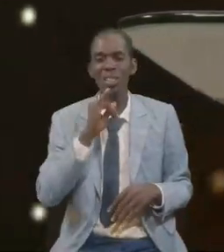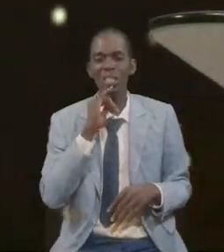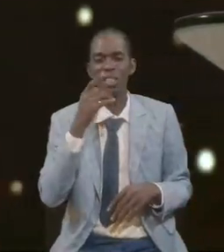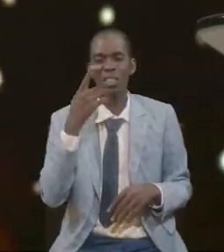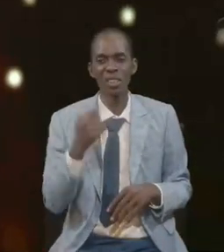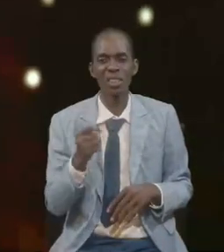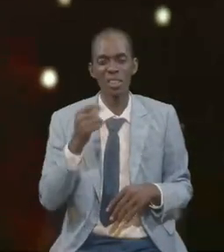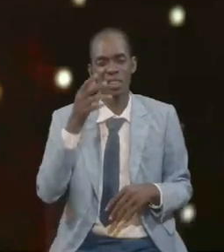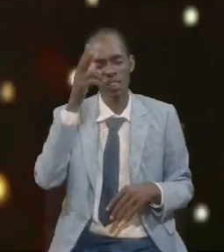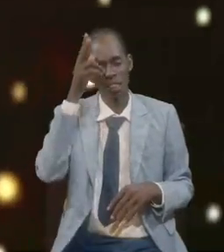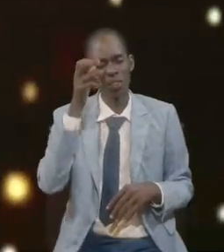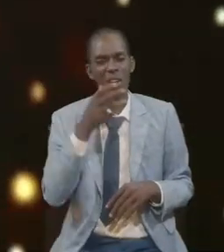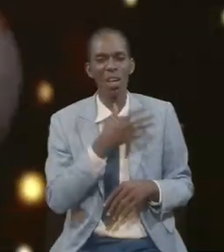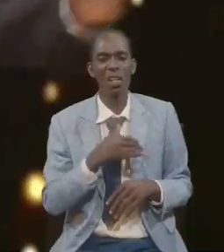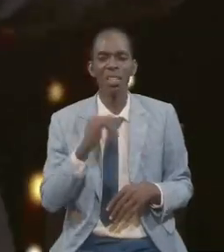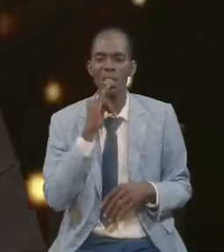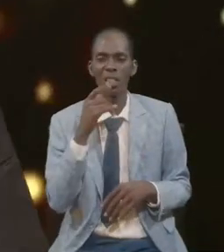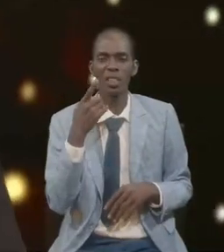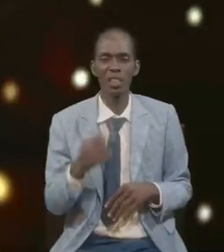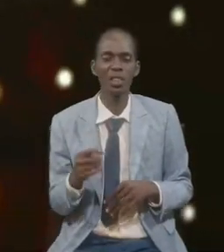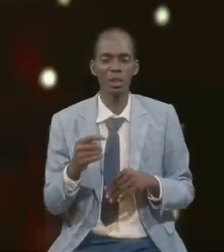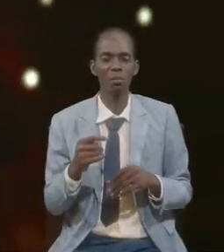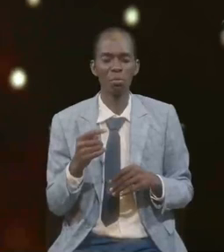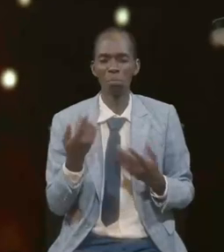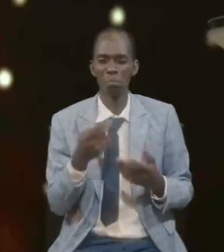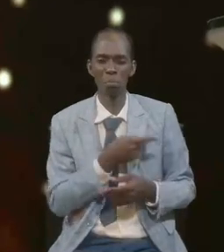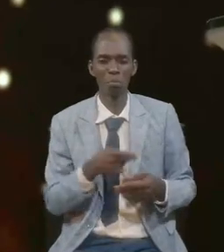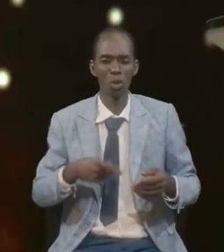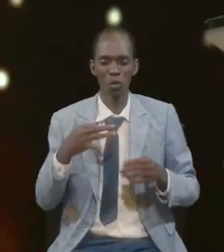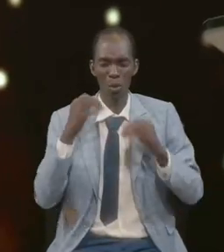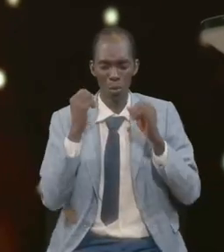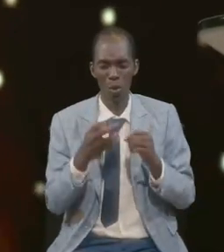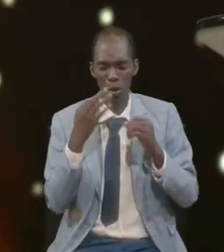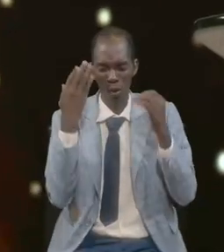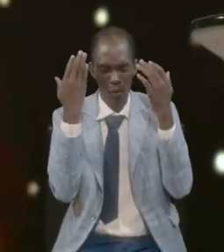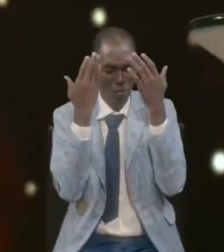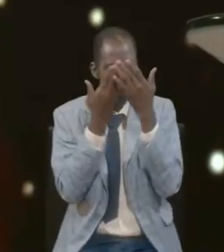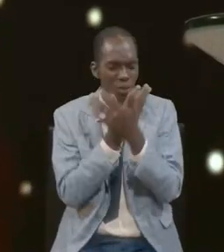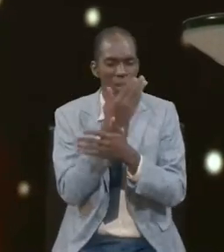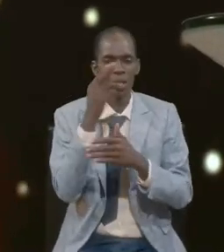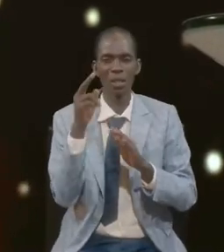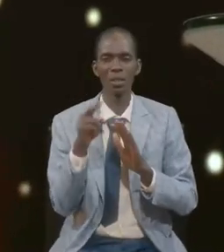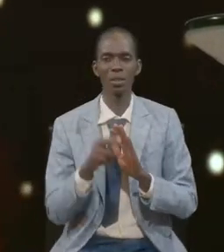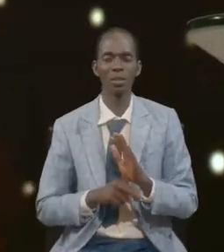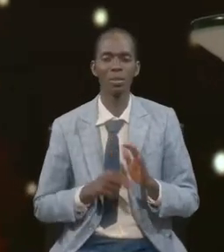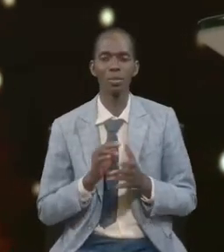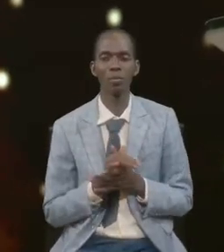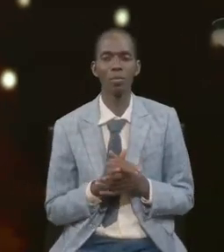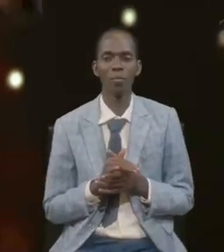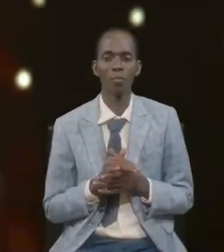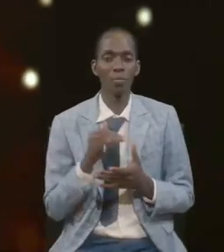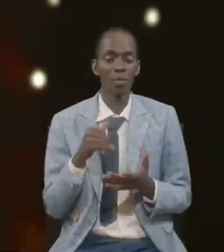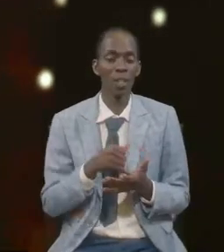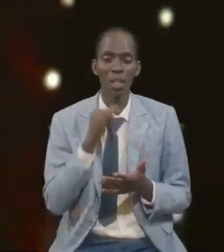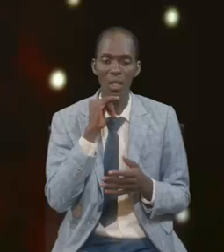Satan est le diable, le prince du pouvoir des ténèbres. Il a cité la Bible du contexte des ténèbres. Il est